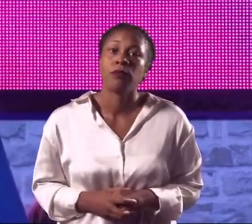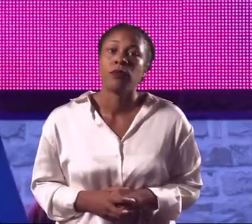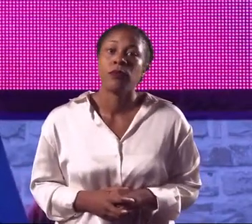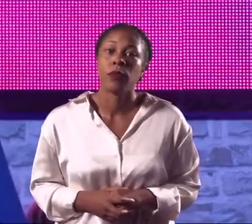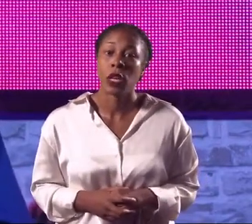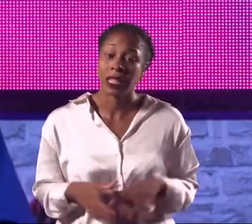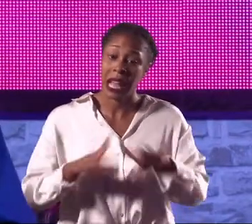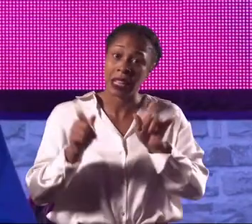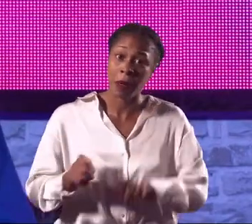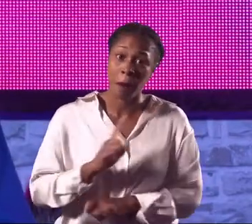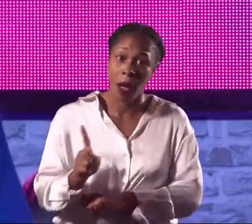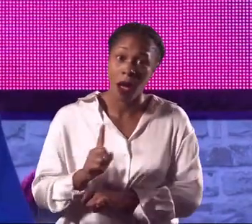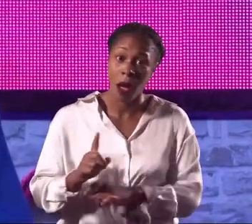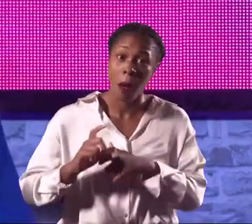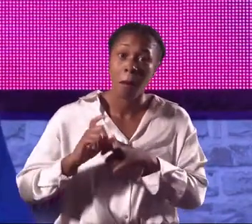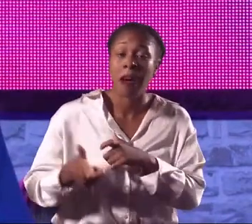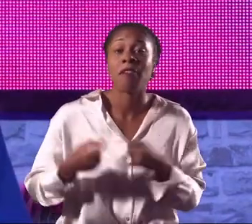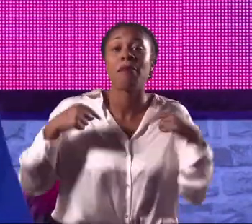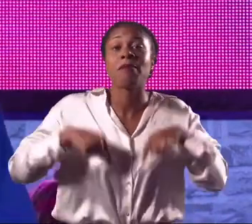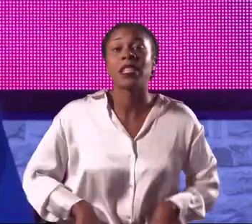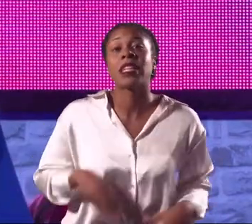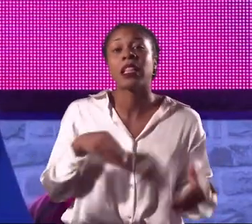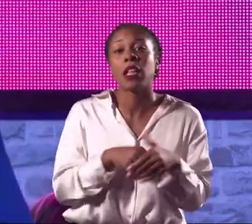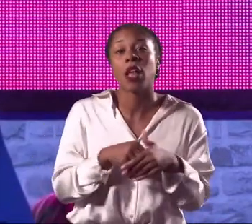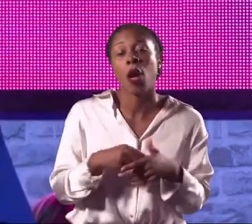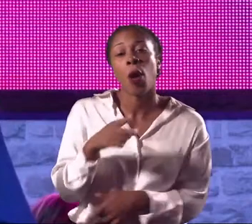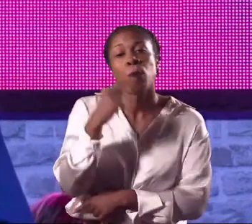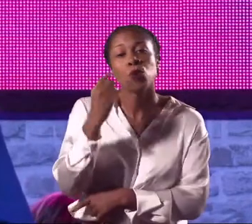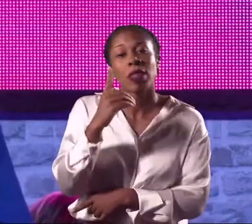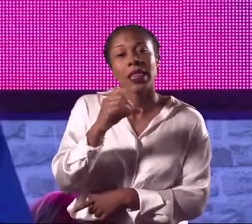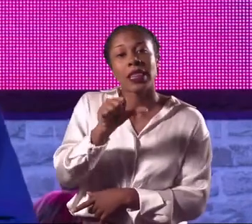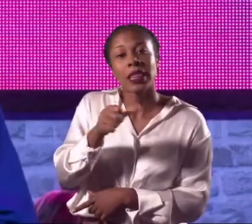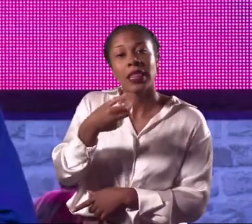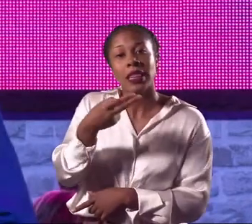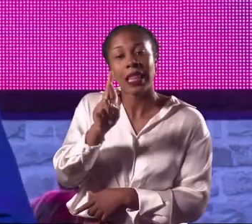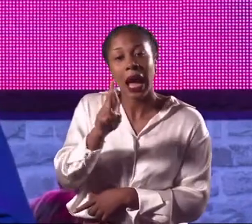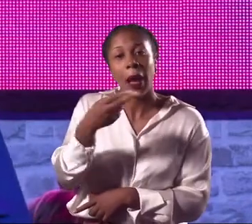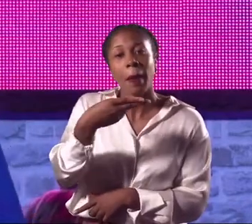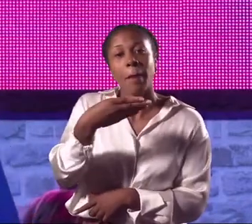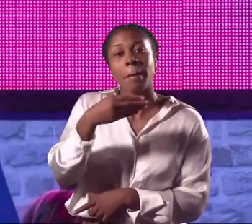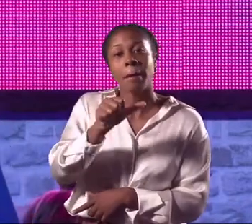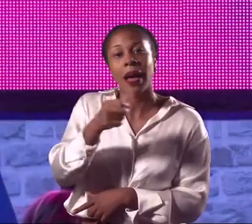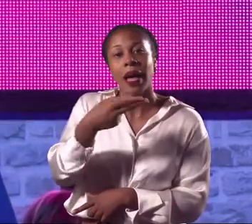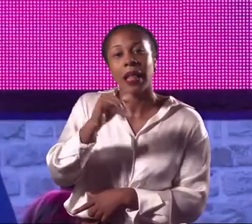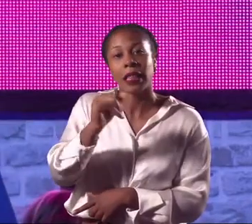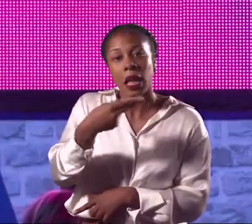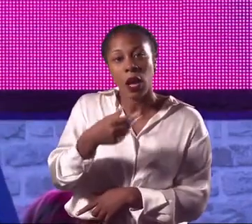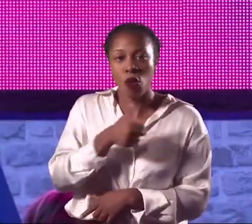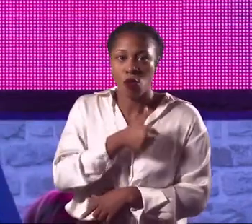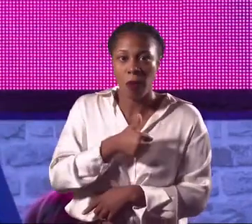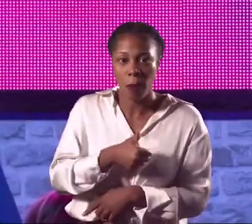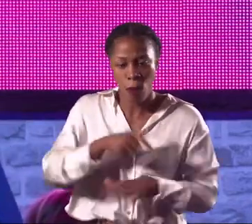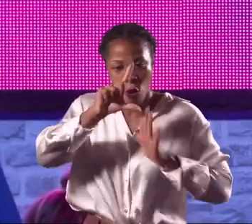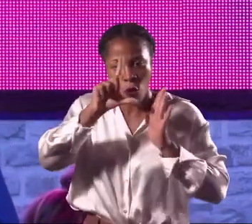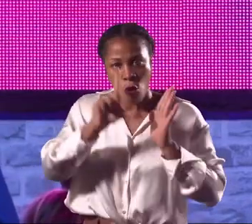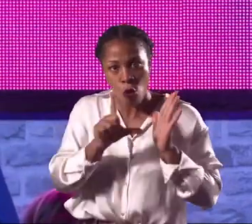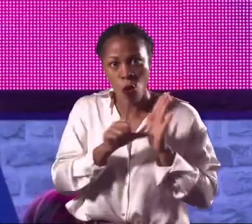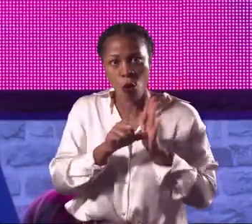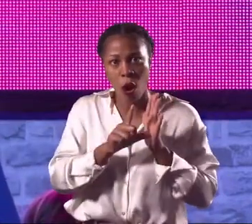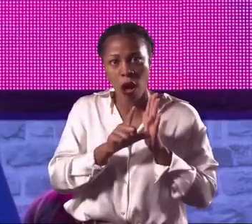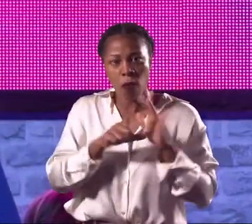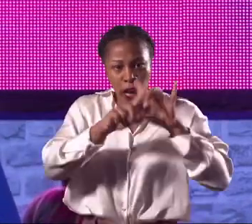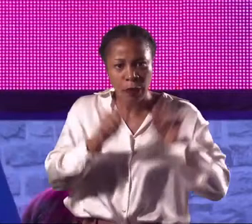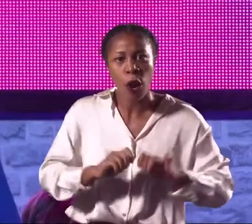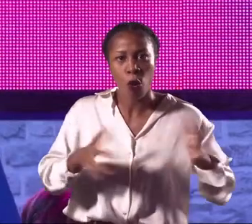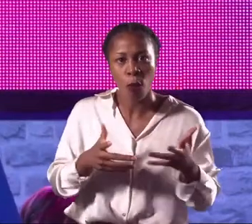non-respect? Il y a eu un ministre de l'Intérieur, M. Darmanin, qui est arrivé et qui a fait respecter la loi telle qu'il l'entend, lui, par la